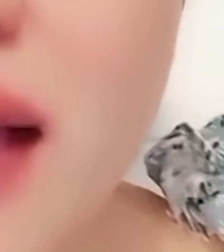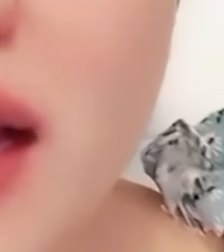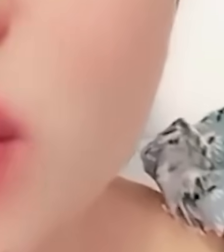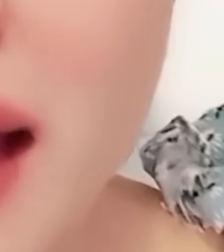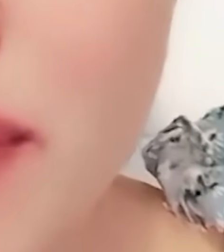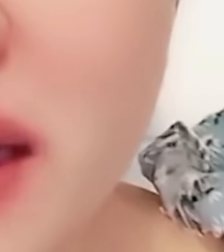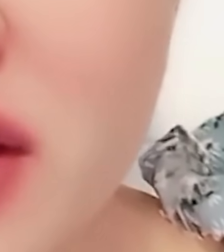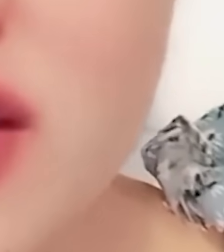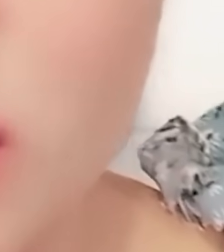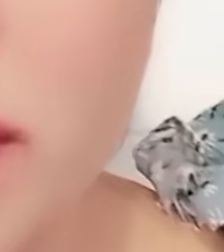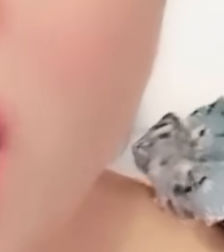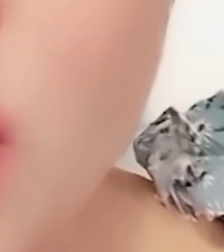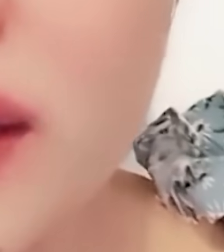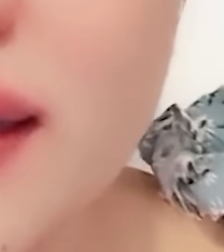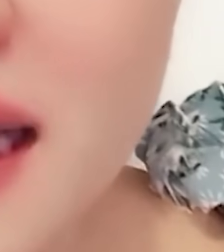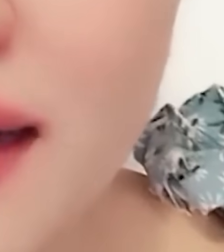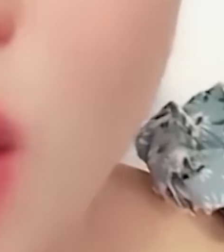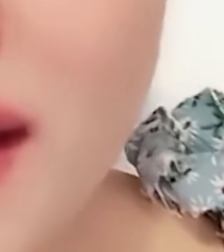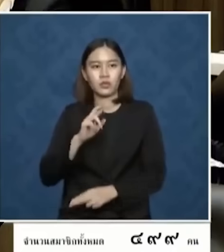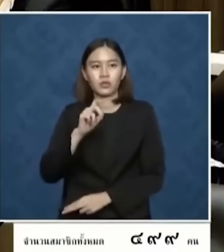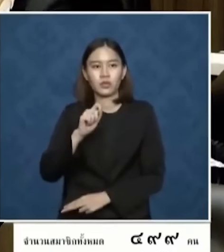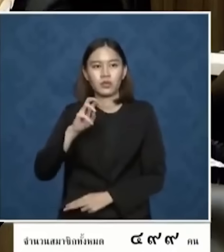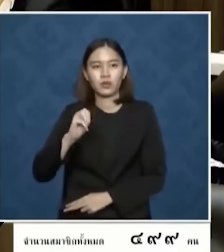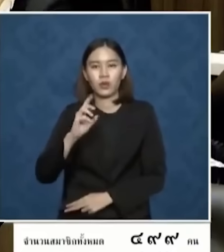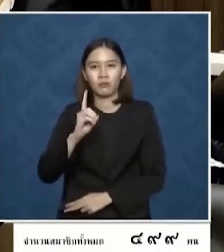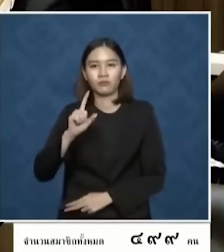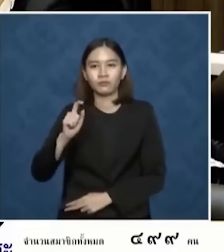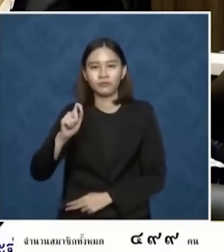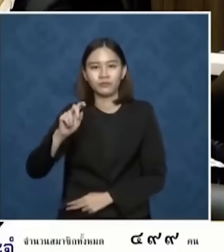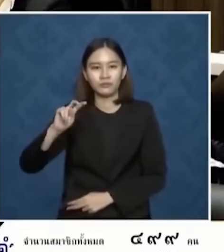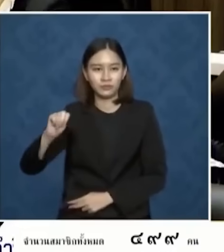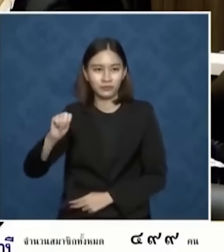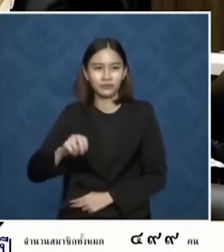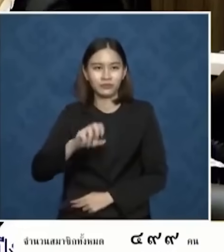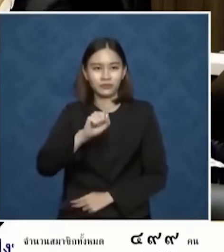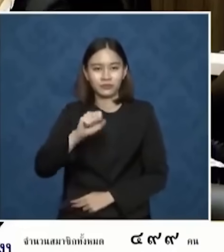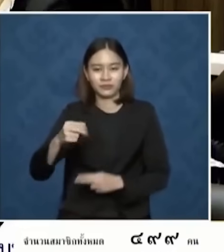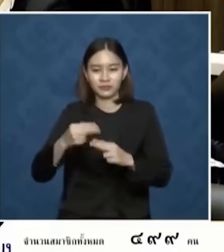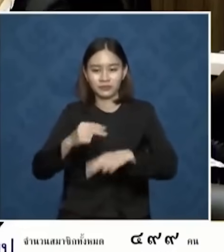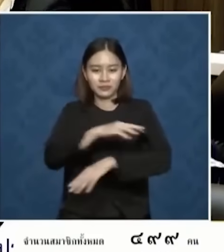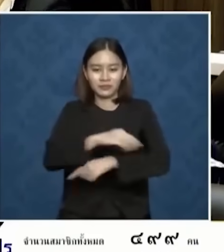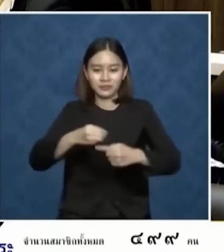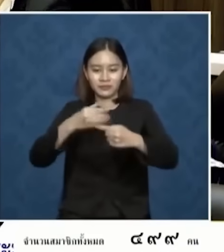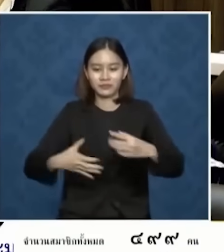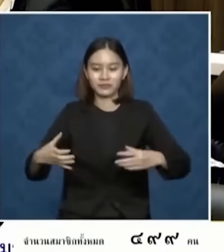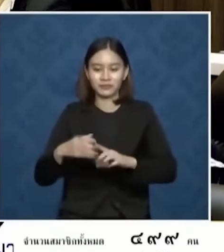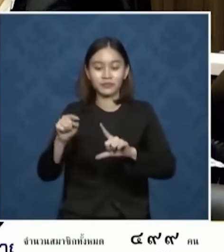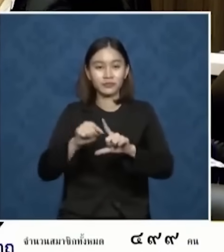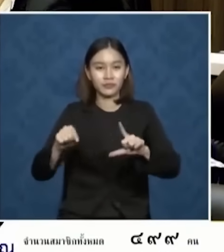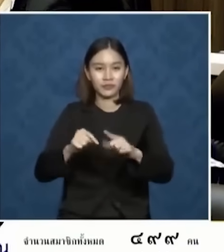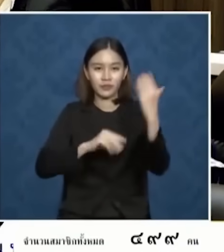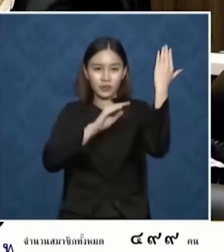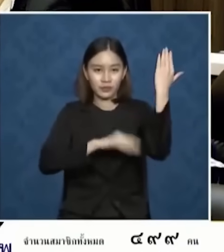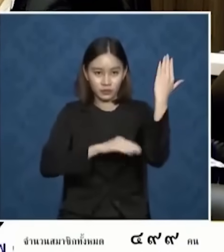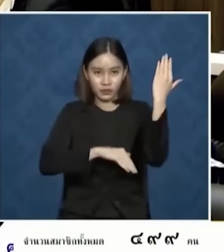ปช่วยเหลือไม่เห็นหัวก้าวไกลสักคนค่ะจากกรณีที่นายรมฎอนปัญจอสส.บัญชีรายชื่อพรรคก้าว